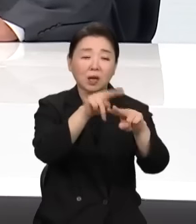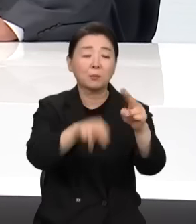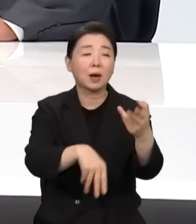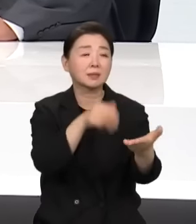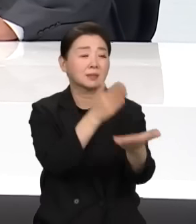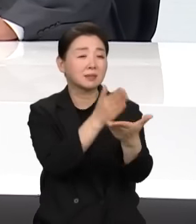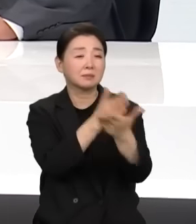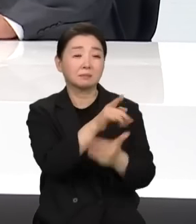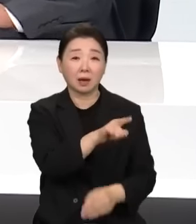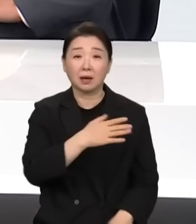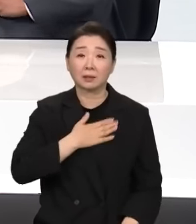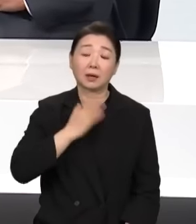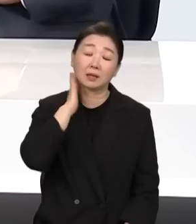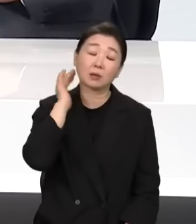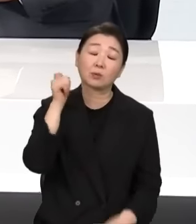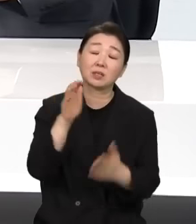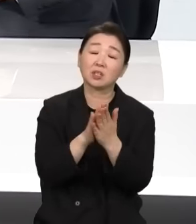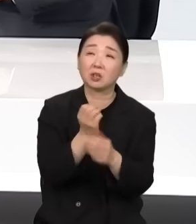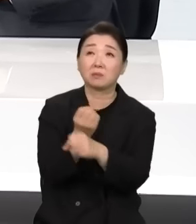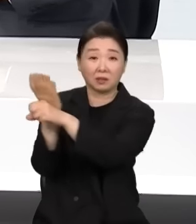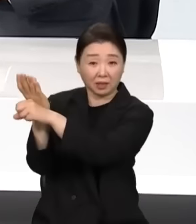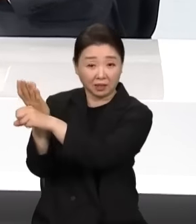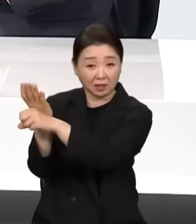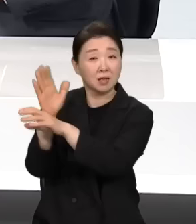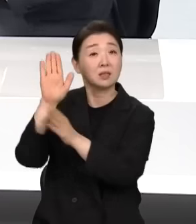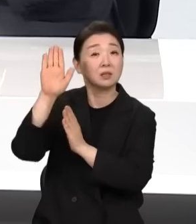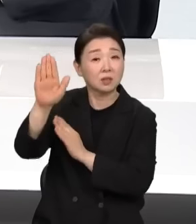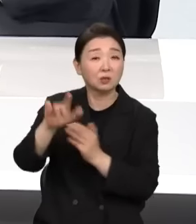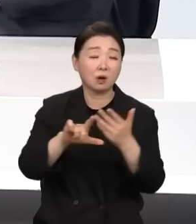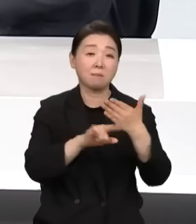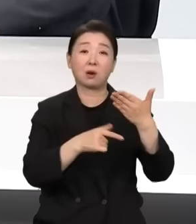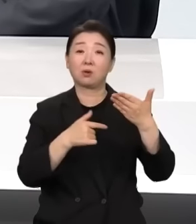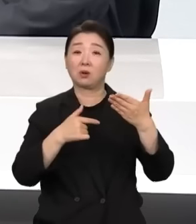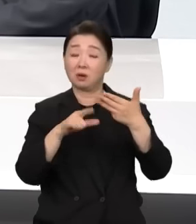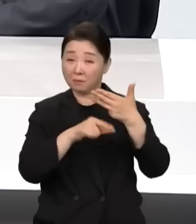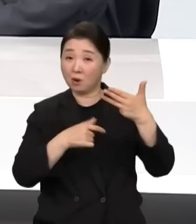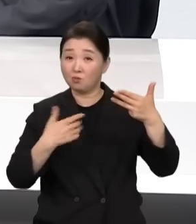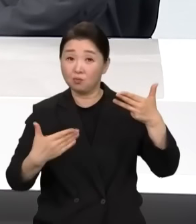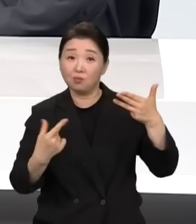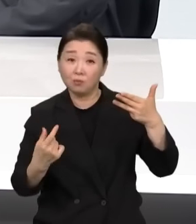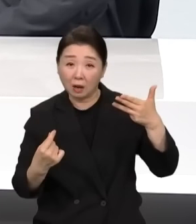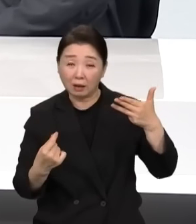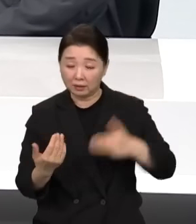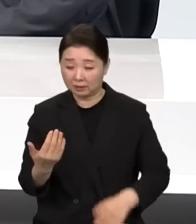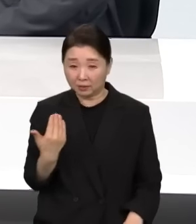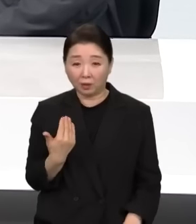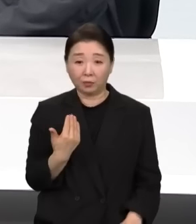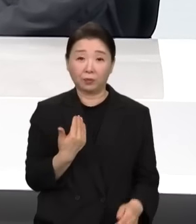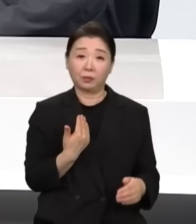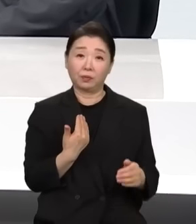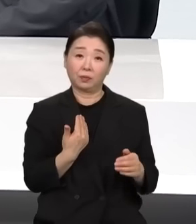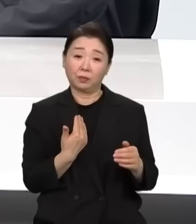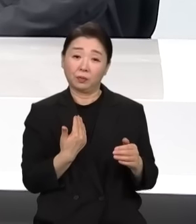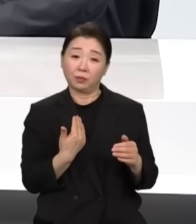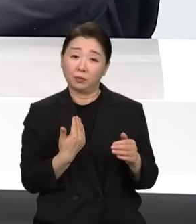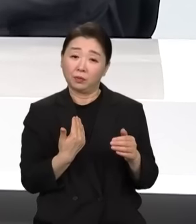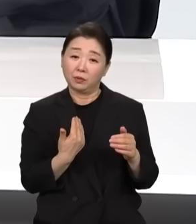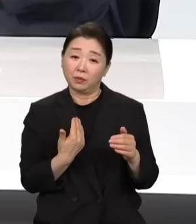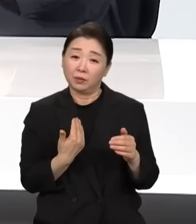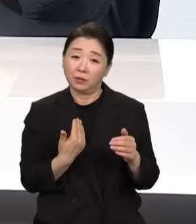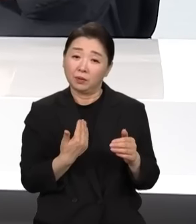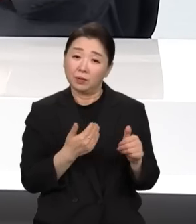내가 VIP 테 얘기를 하겠다 이렇게 말한 시점이 그 이후인 8월 9일이 때문에 그 전에 있었던이 사건에 대해서 내가